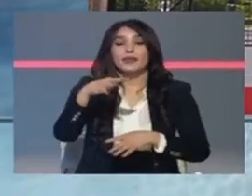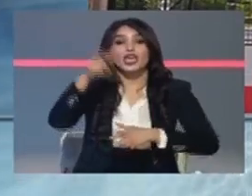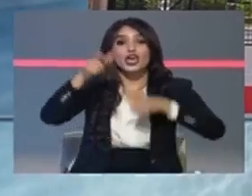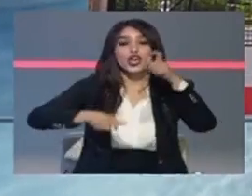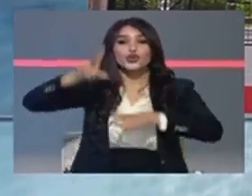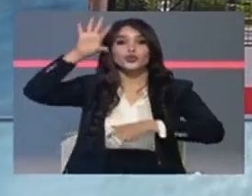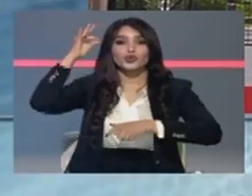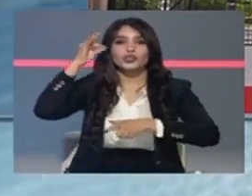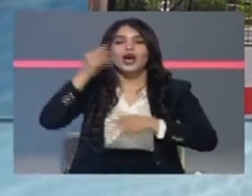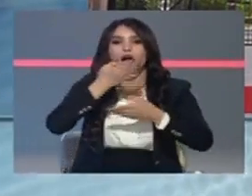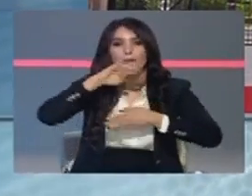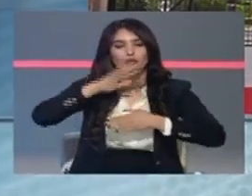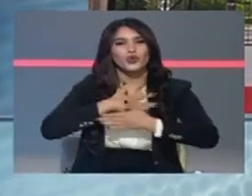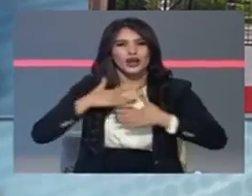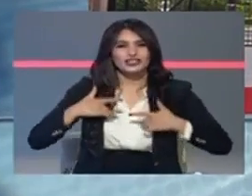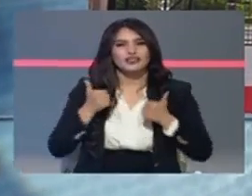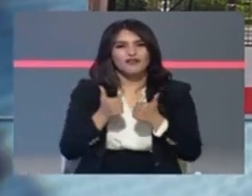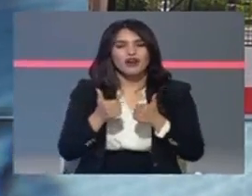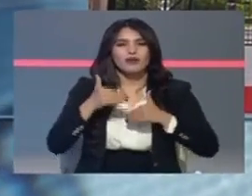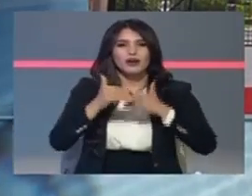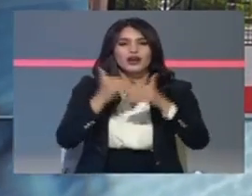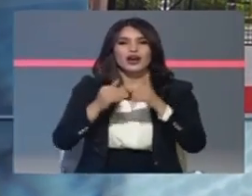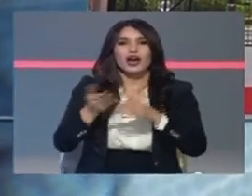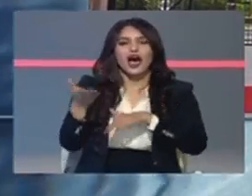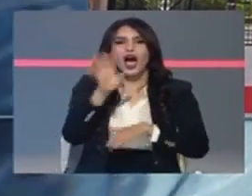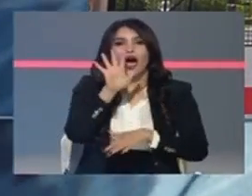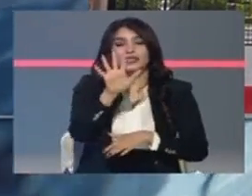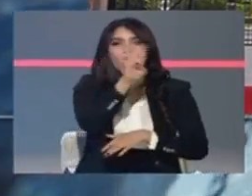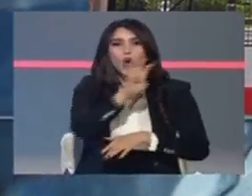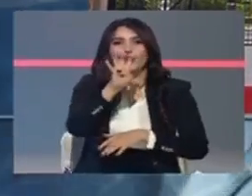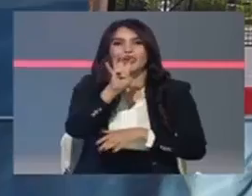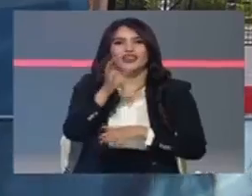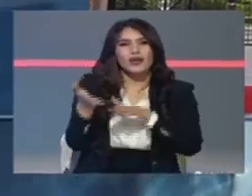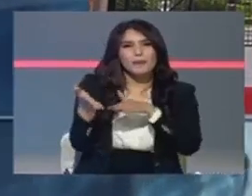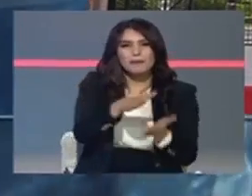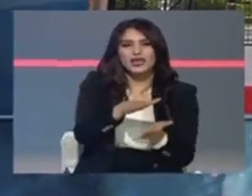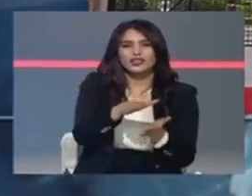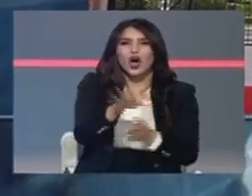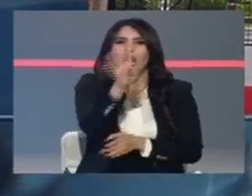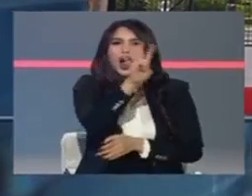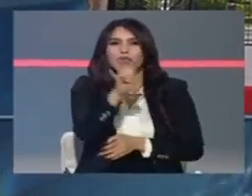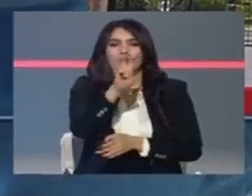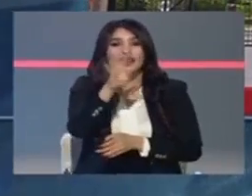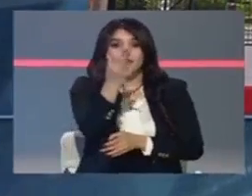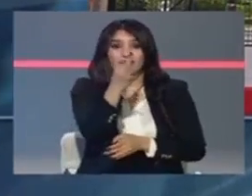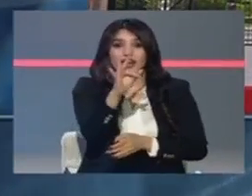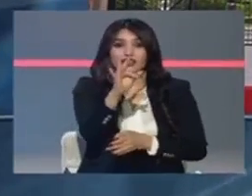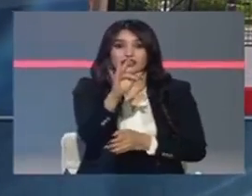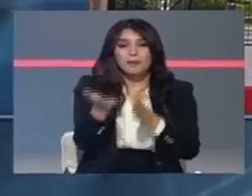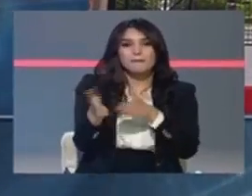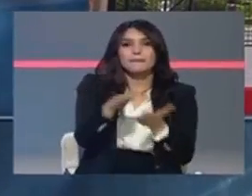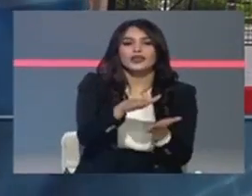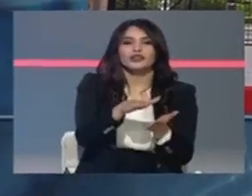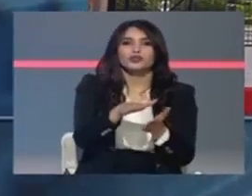فما تقريب سجلنا عدد الوفيات 45، 40 في فرنسا حسب المعلومات المتوفرة